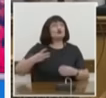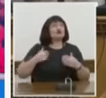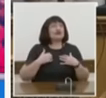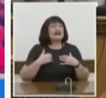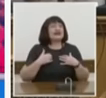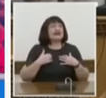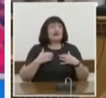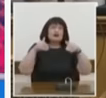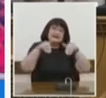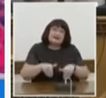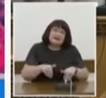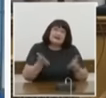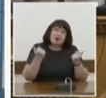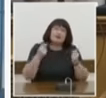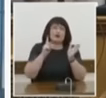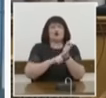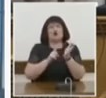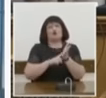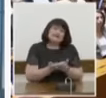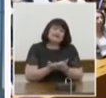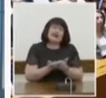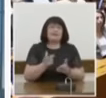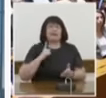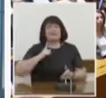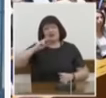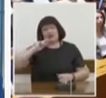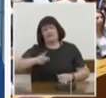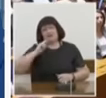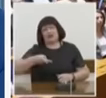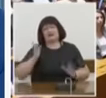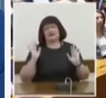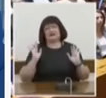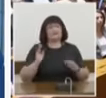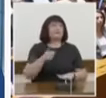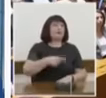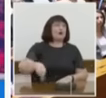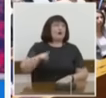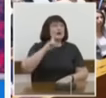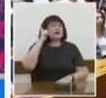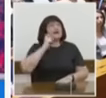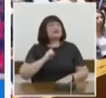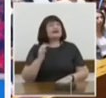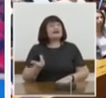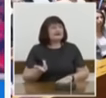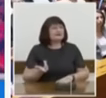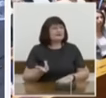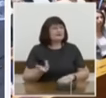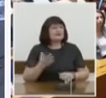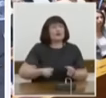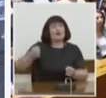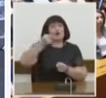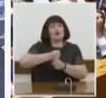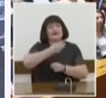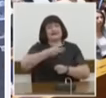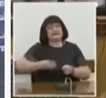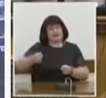έσχες του προκειμένου να οδηγηθούν αν αν επιβεβαιωθούν αυτά που σκέφτονται στην καθέ είπε ότι λέει ψέματα ο πρό